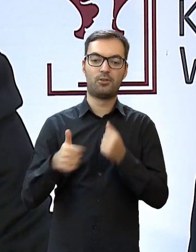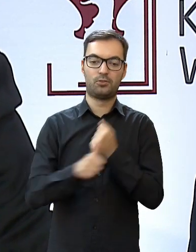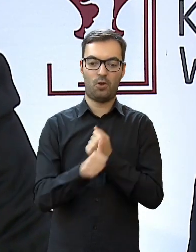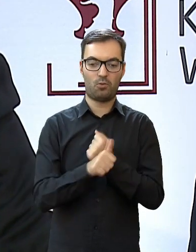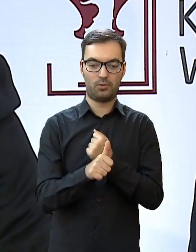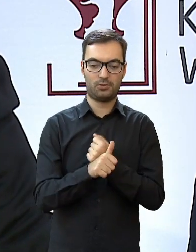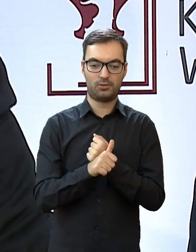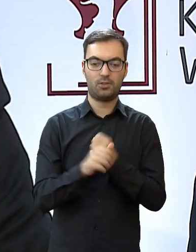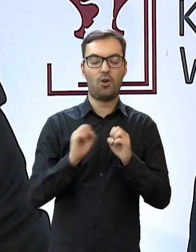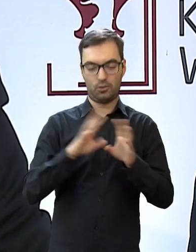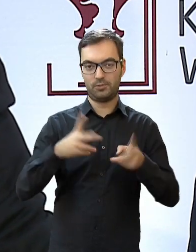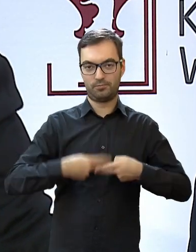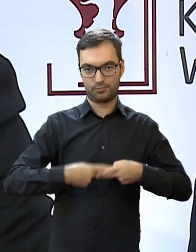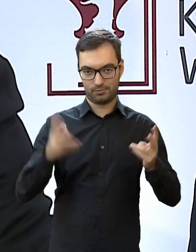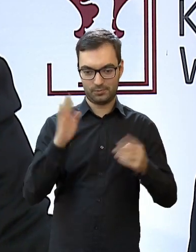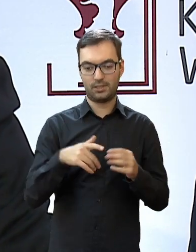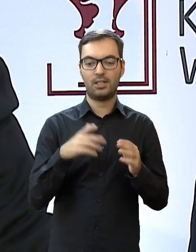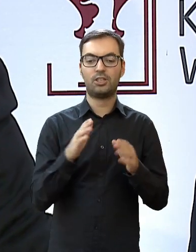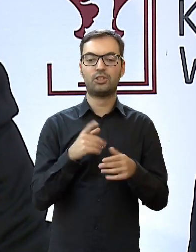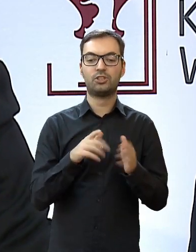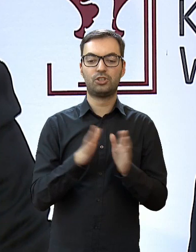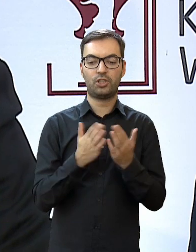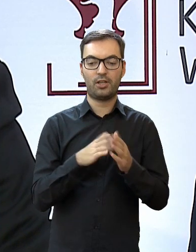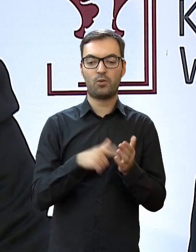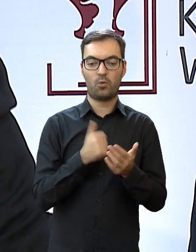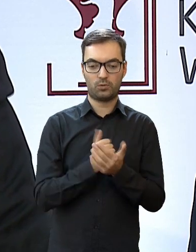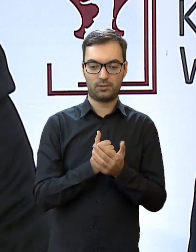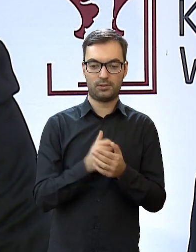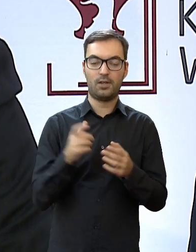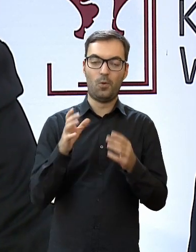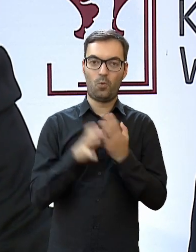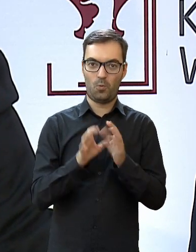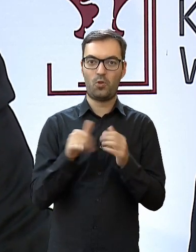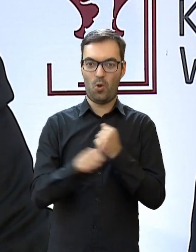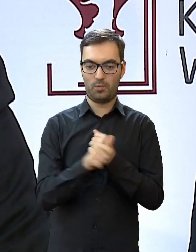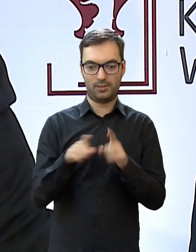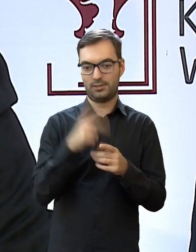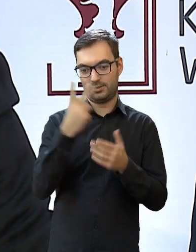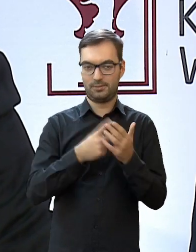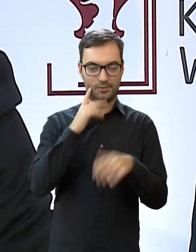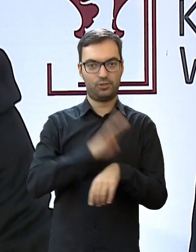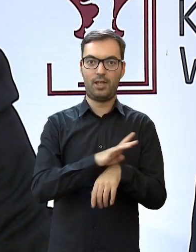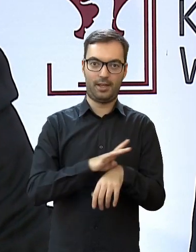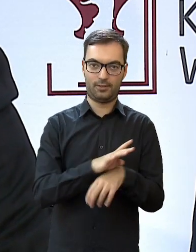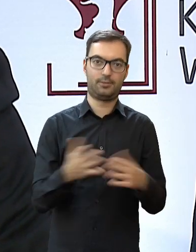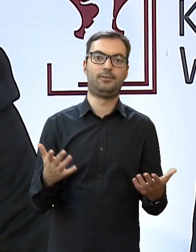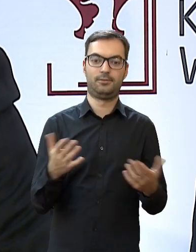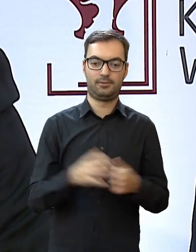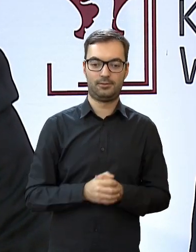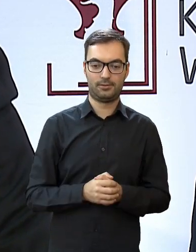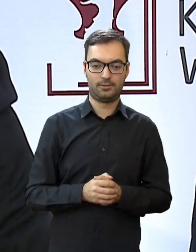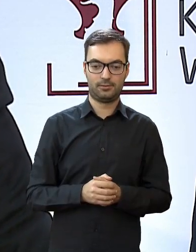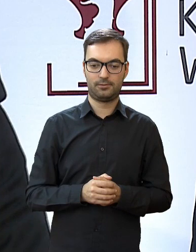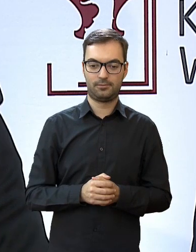który będzie oczywiście w całości opublikowany i w dzienniku ustach i na naszej stronie internetowej, ten gruby bryk taki, to by nam zajęło też około 4 godzin, bym ja zaczął czytać.